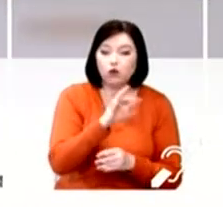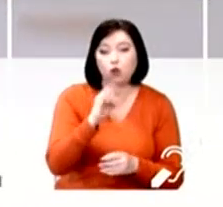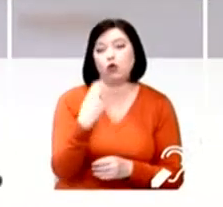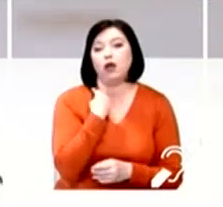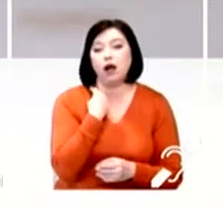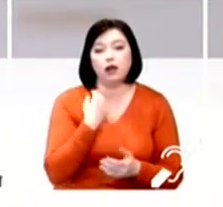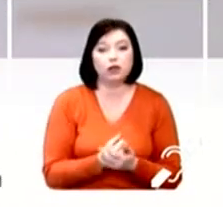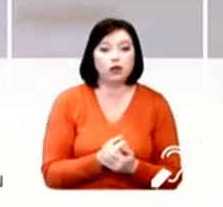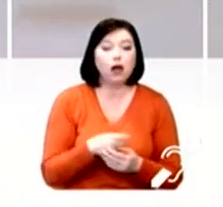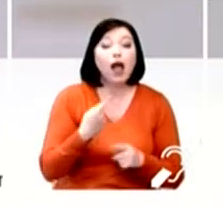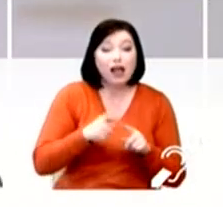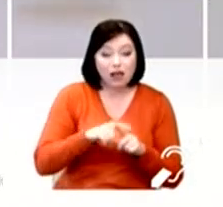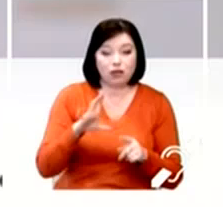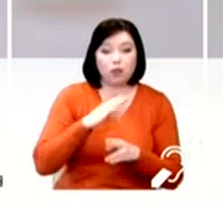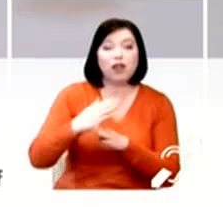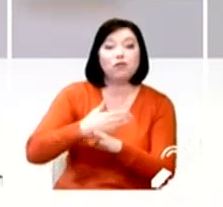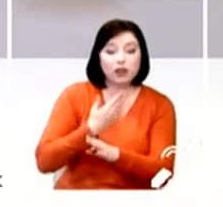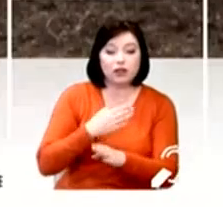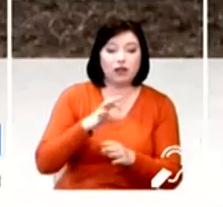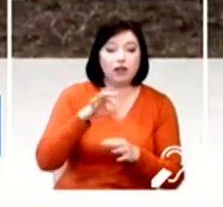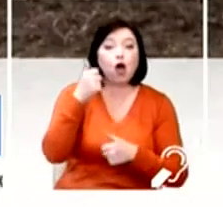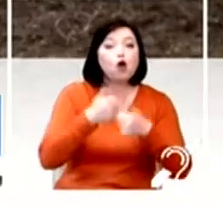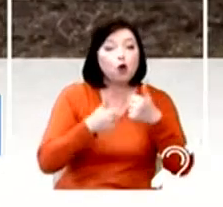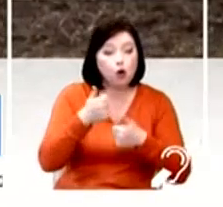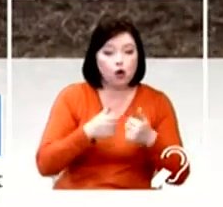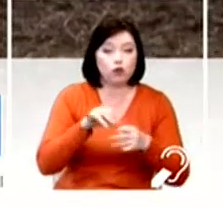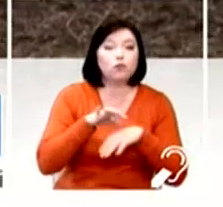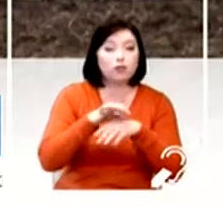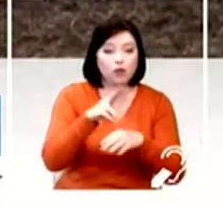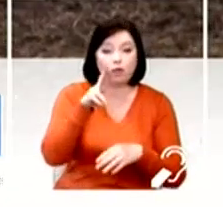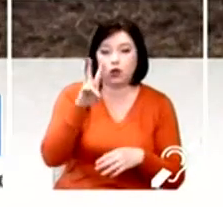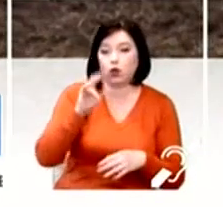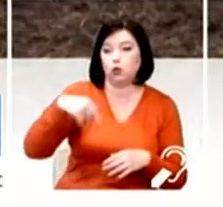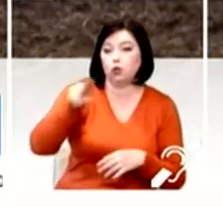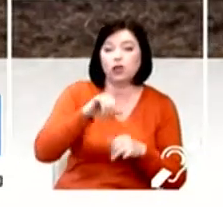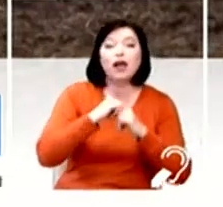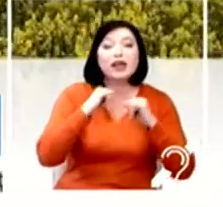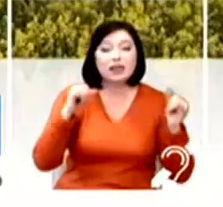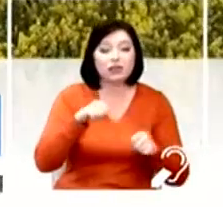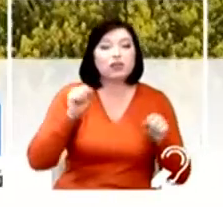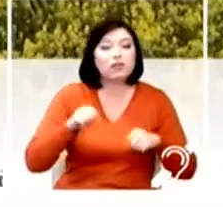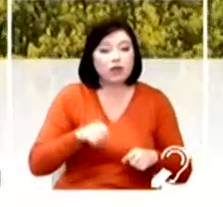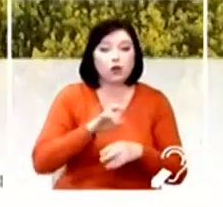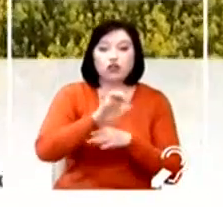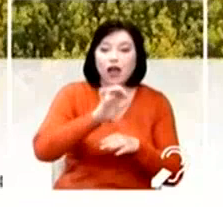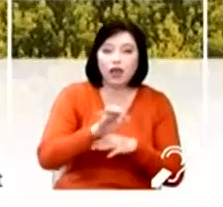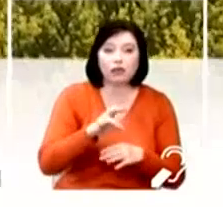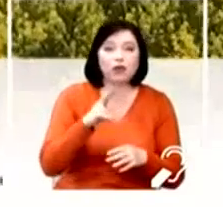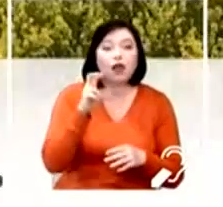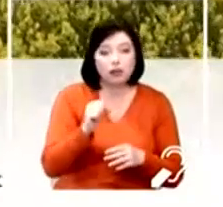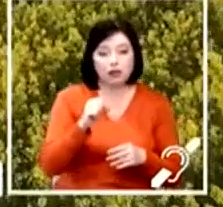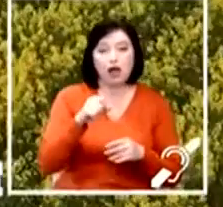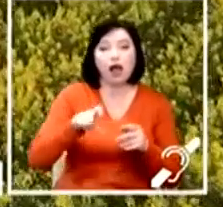Marea Britanie. Grantul a fost oferit în cadrul unui concurs organizat de proiectul PNUD, dezvoltarea capacităților de export pe